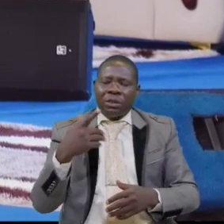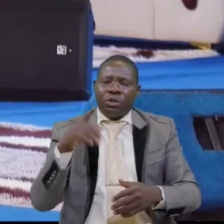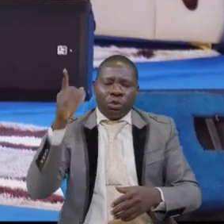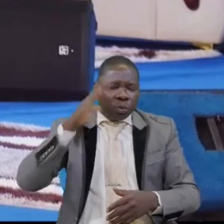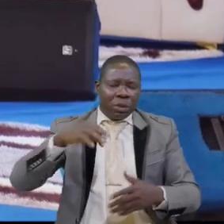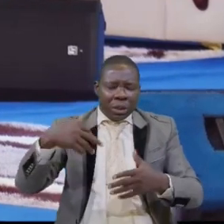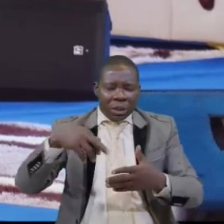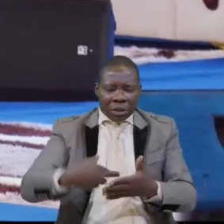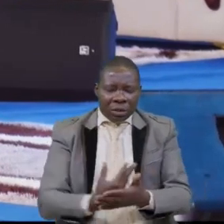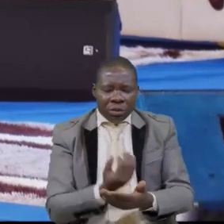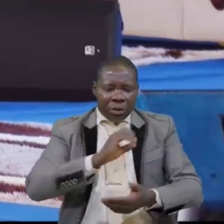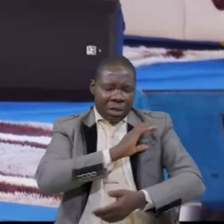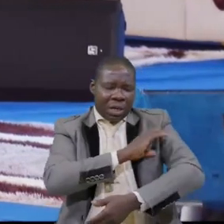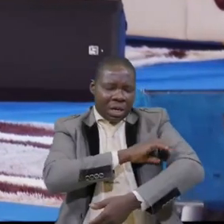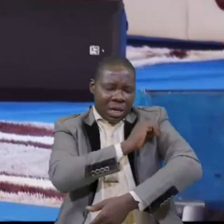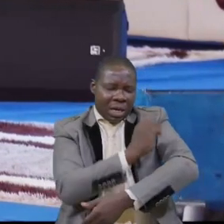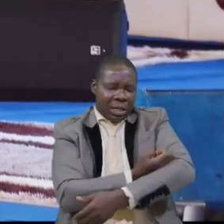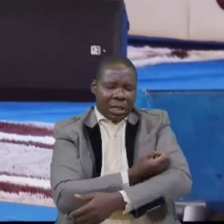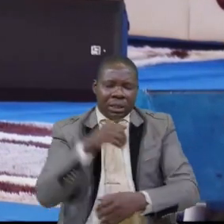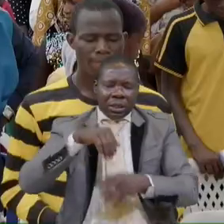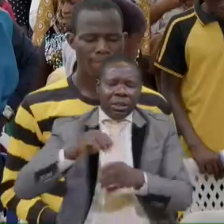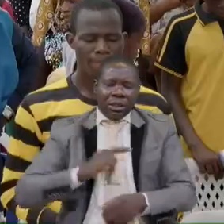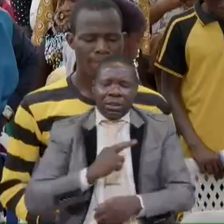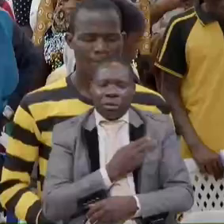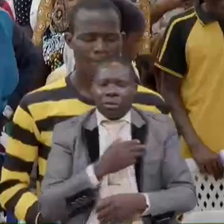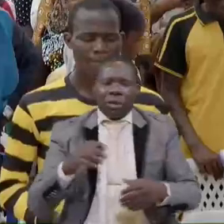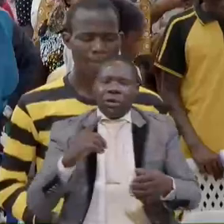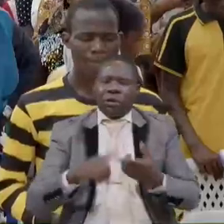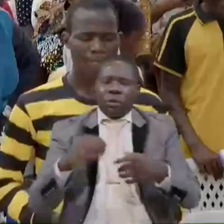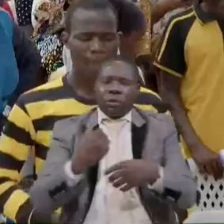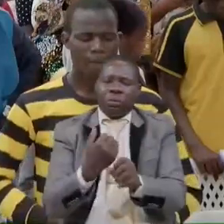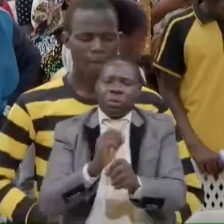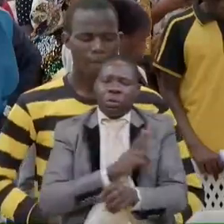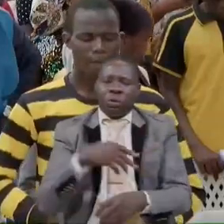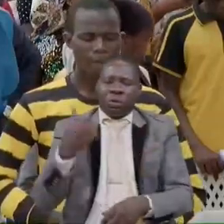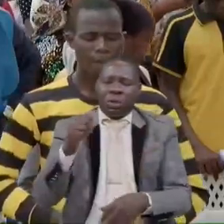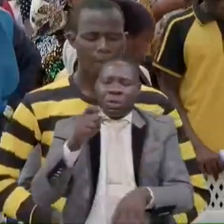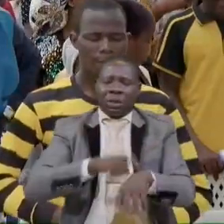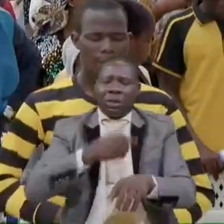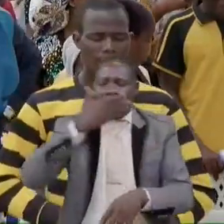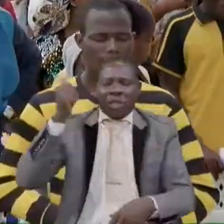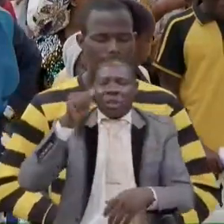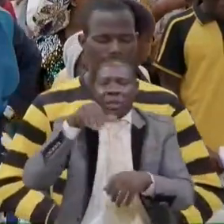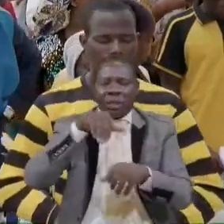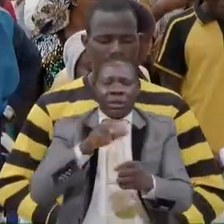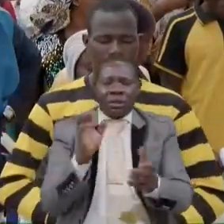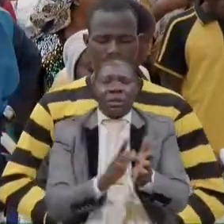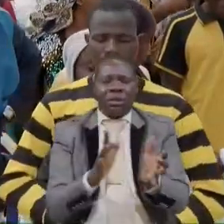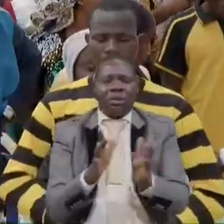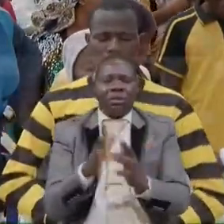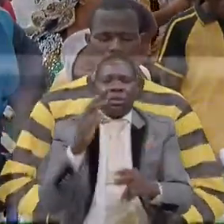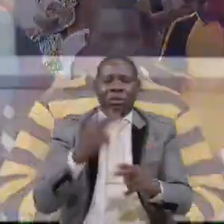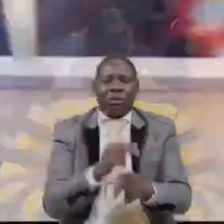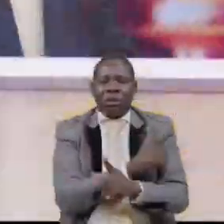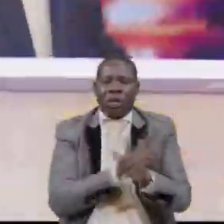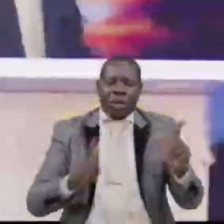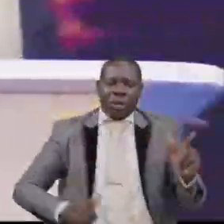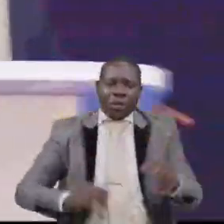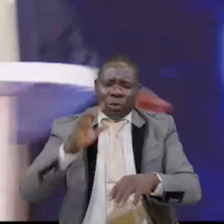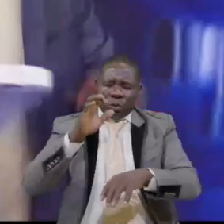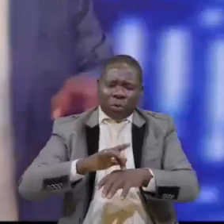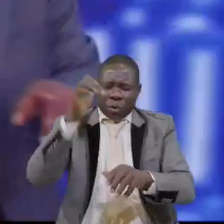nous devenions 10 fois supérieurs au nom de Jésus. Seigneur, touche chacun de